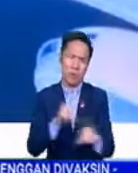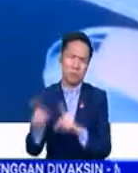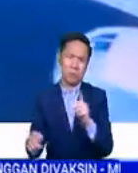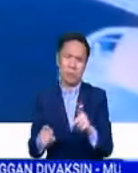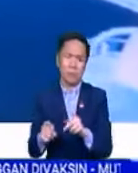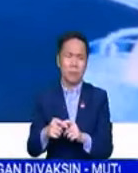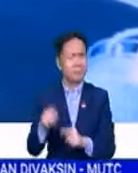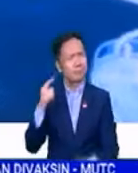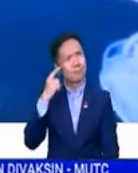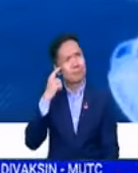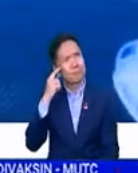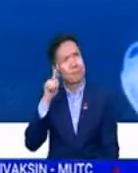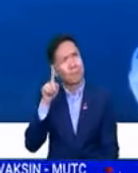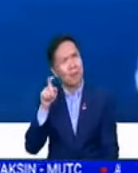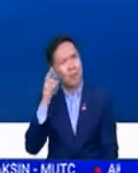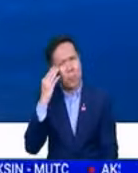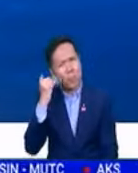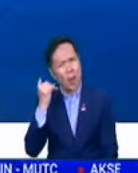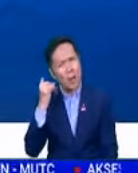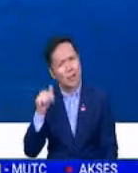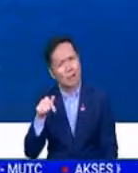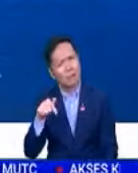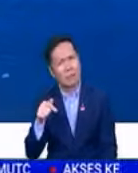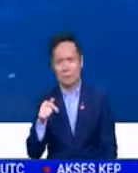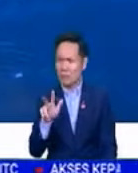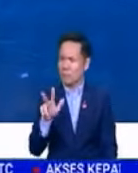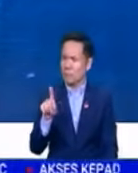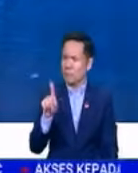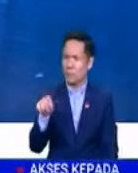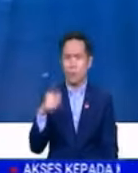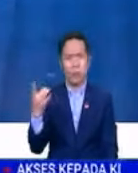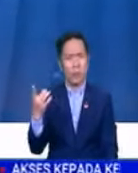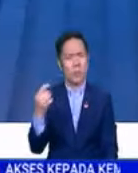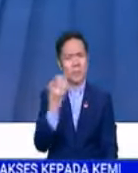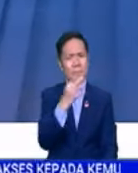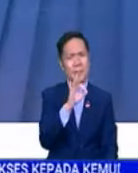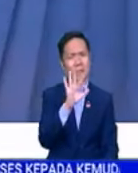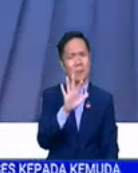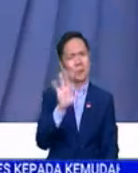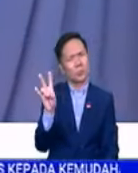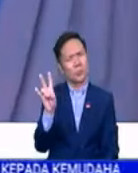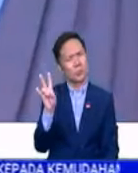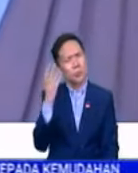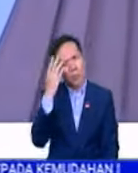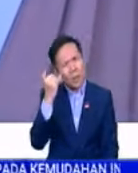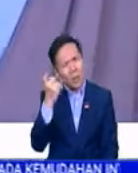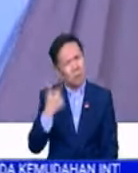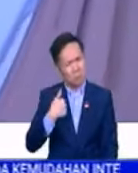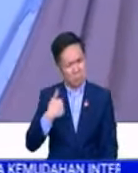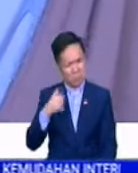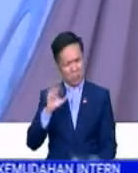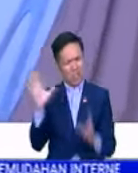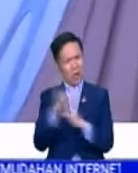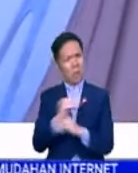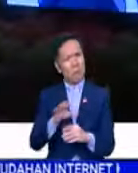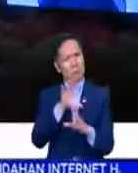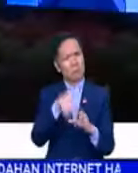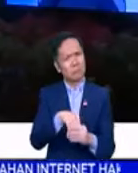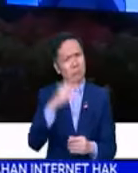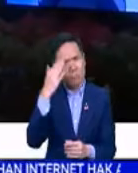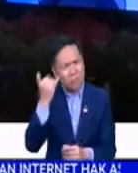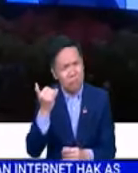yang bertanda tanya kenapa 31 Ogos 1957 kita perlu turut serta.